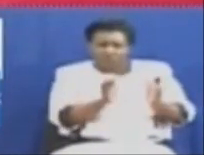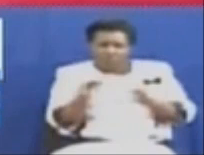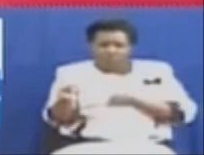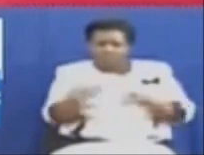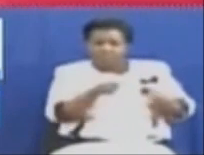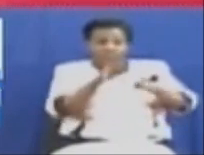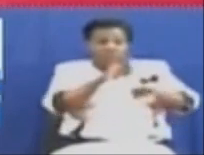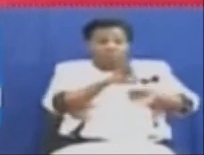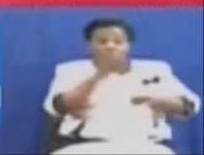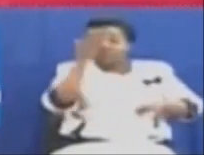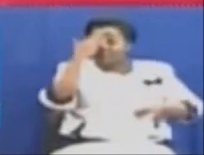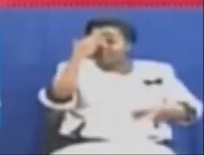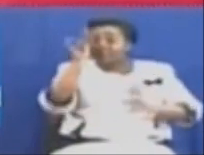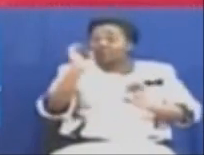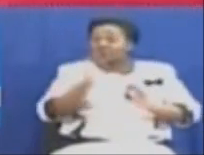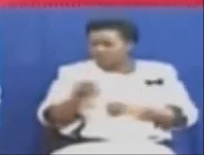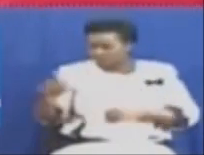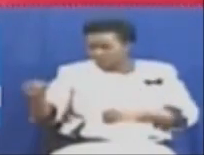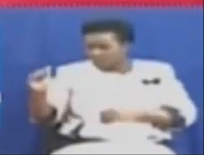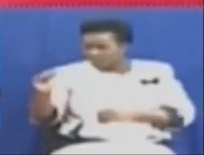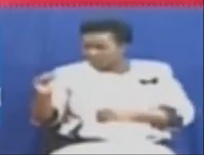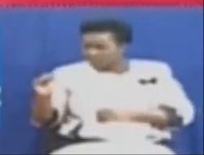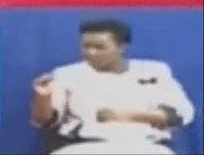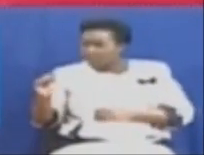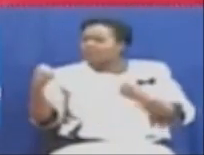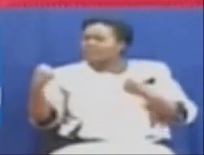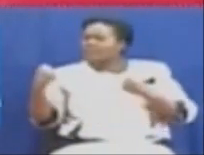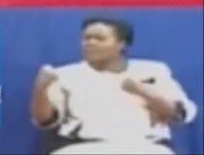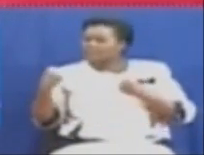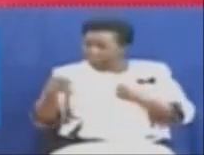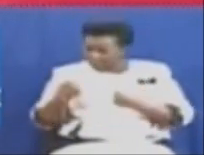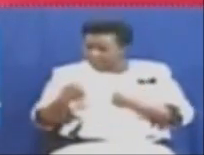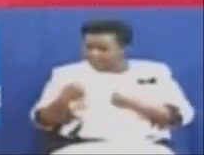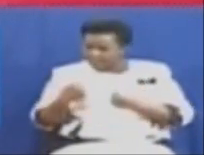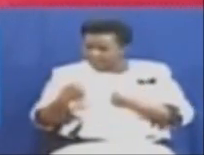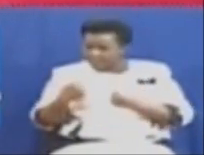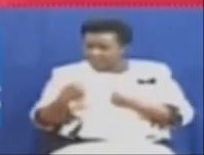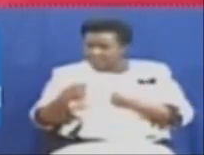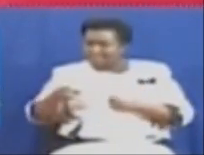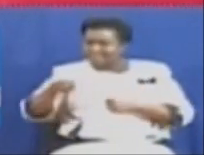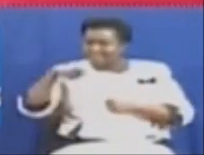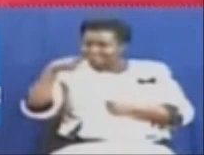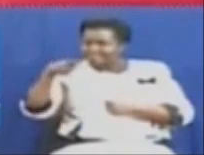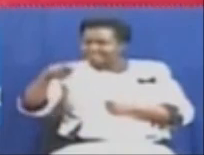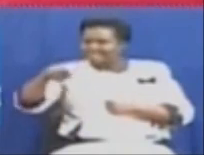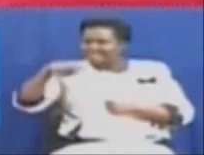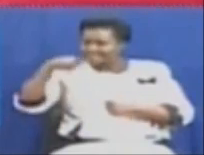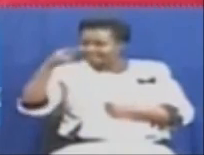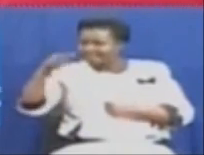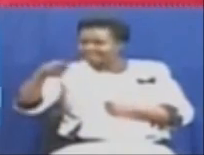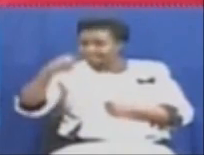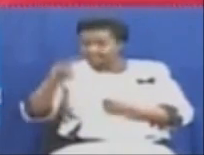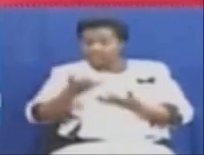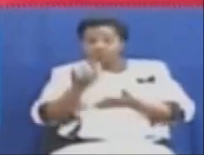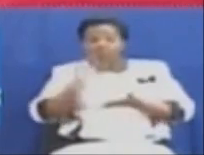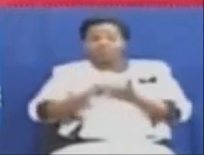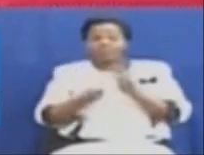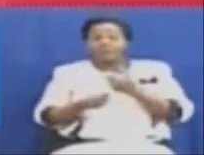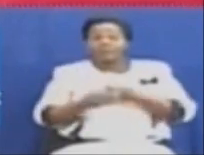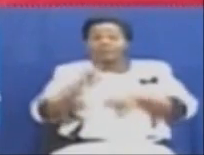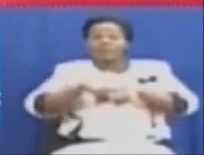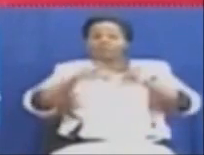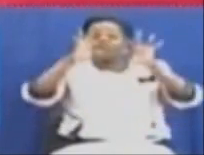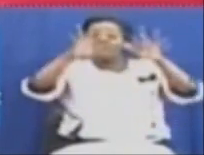yakinifu, upembuzi yakinifu imekamilika na documents zote iko tayari. Je, ni lini hasa serikali itaanza ujenzi wa barabara